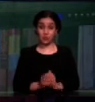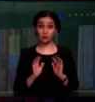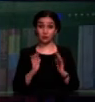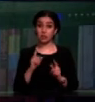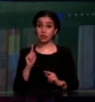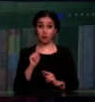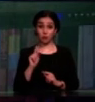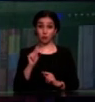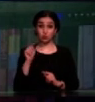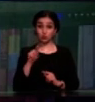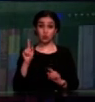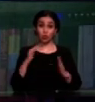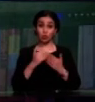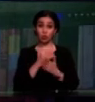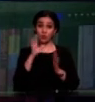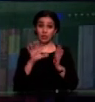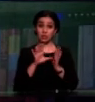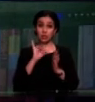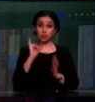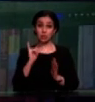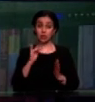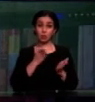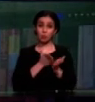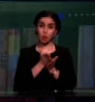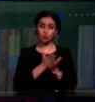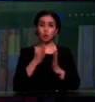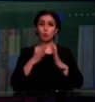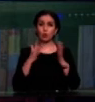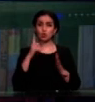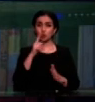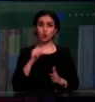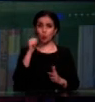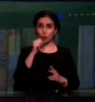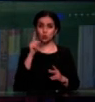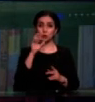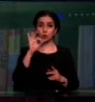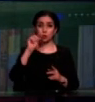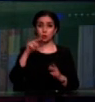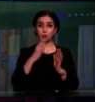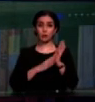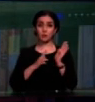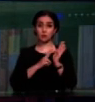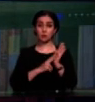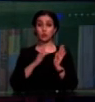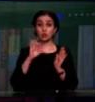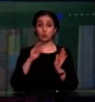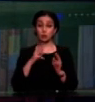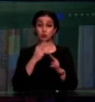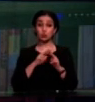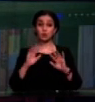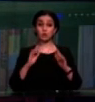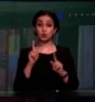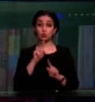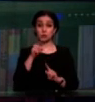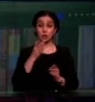Вероятность того, что новый электрический чайник прослужит больше года, равна 0,98. Вероятность того, что